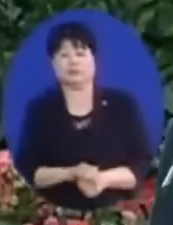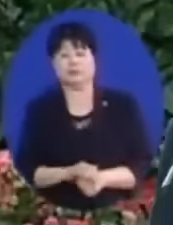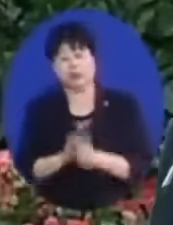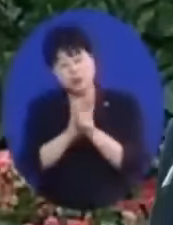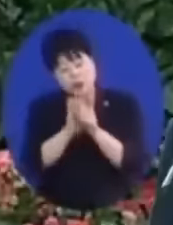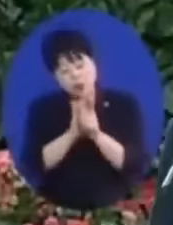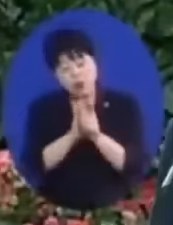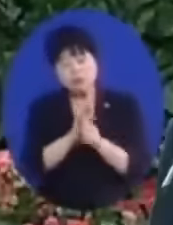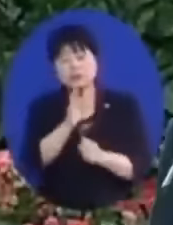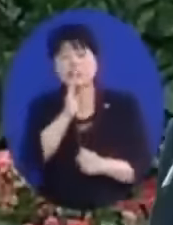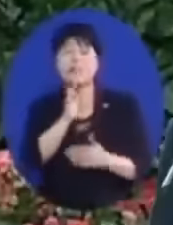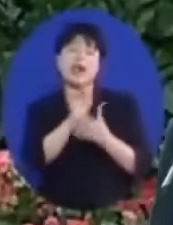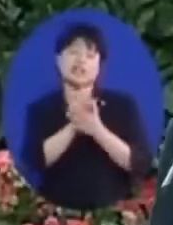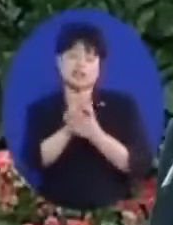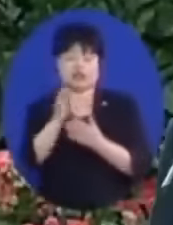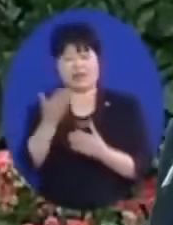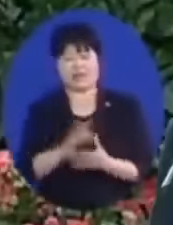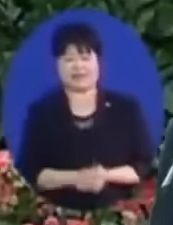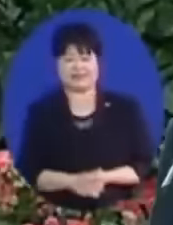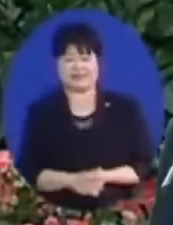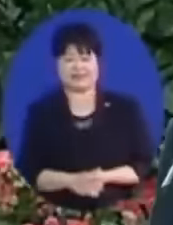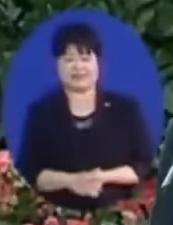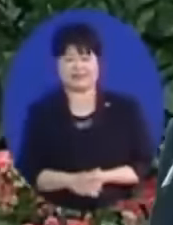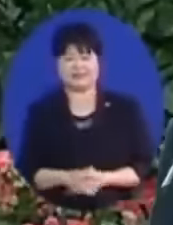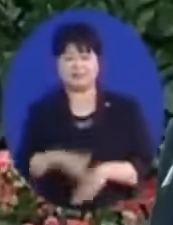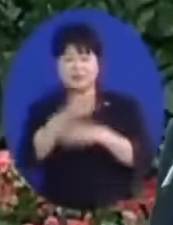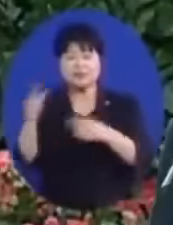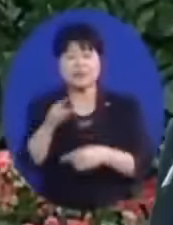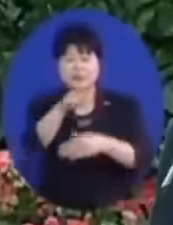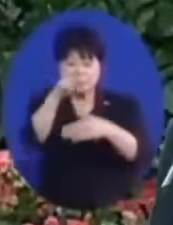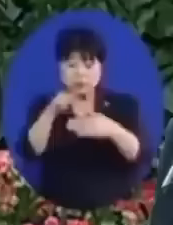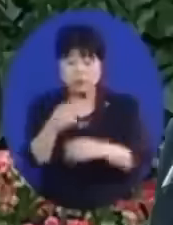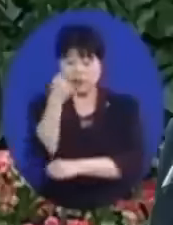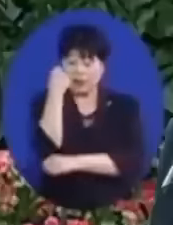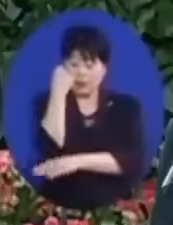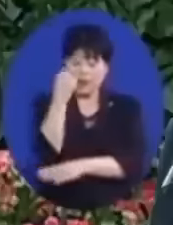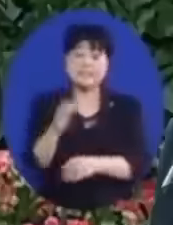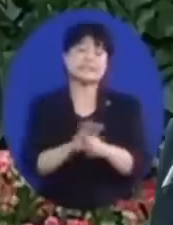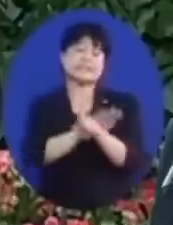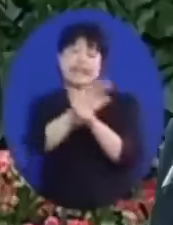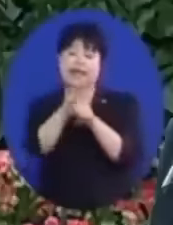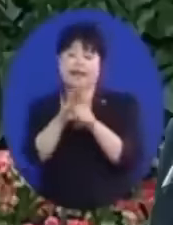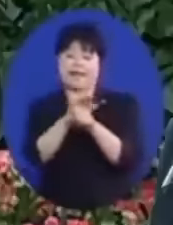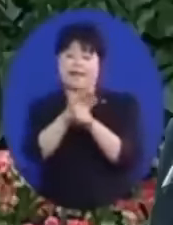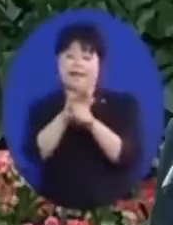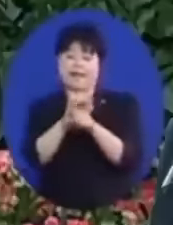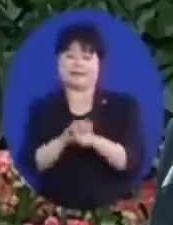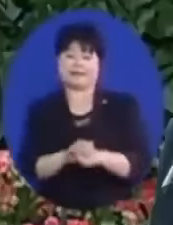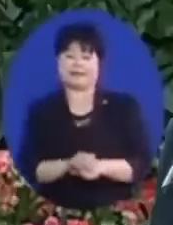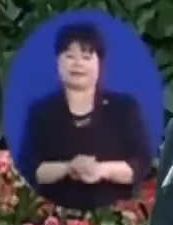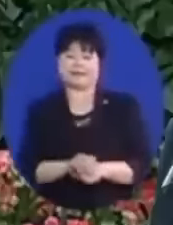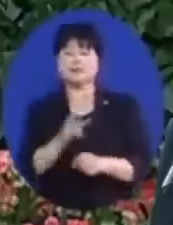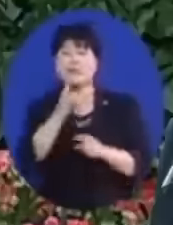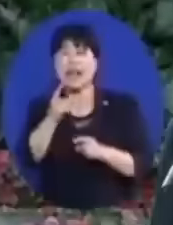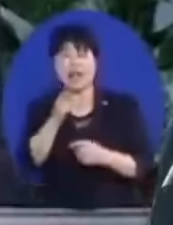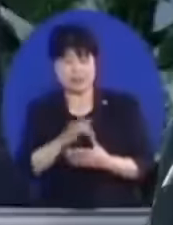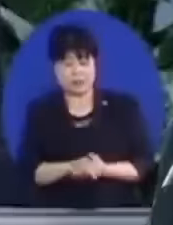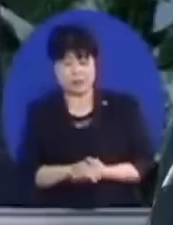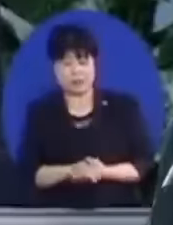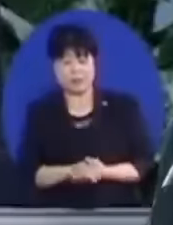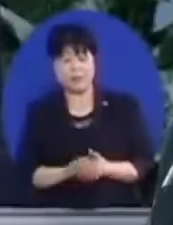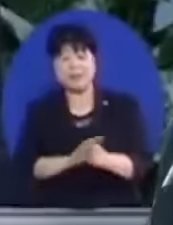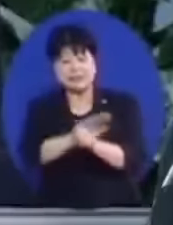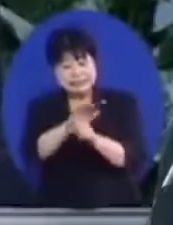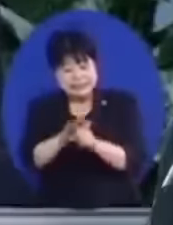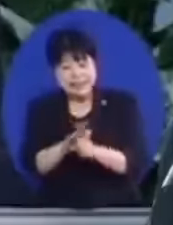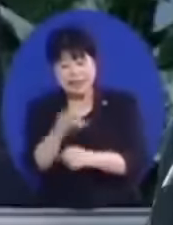줘야 진정한 친구가 되는 것입니다. 모든 삶의 뿌리는 사랑에 있습니다. 무슨 말을 해도